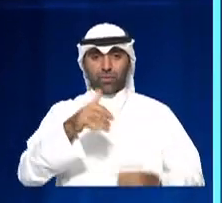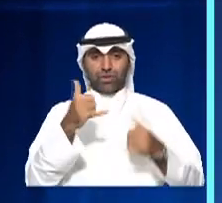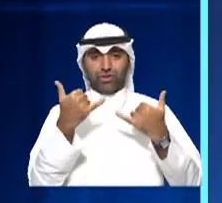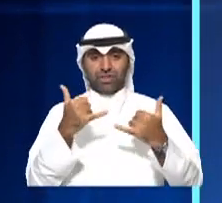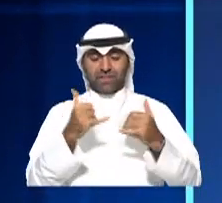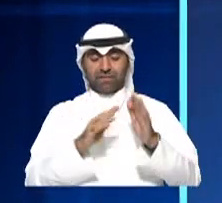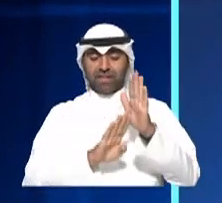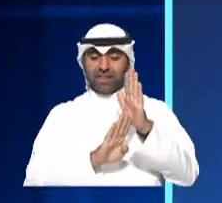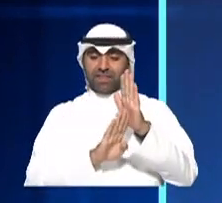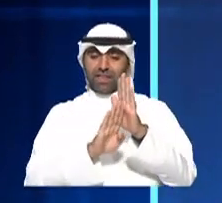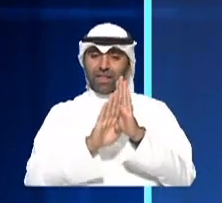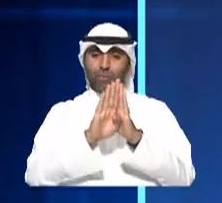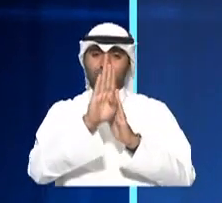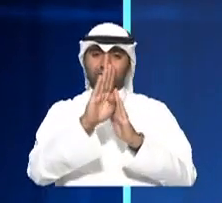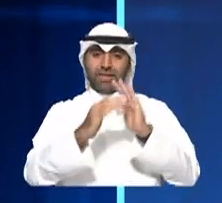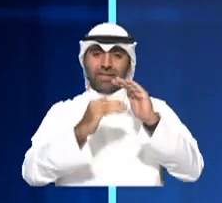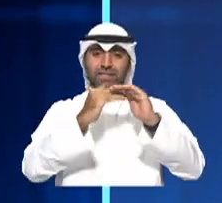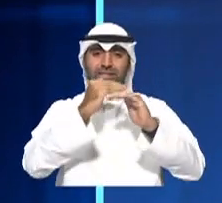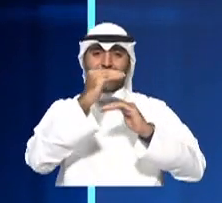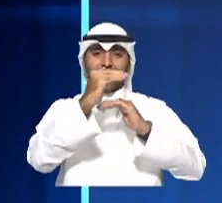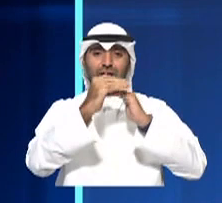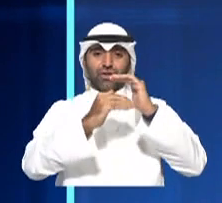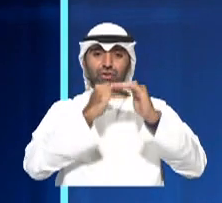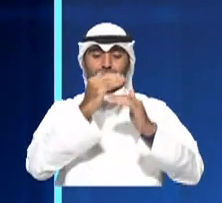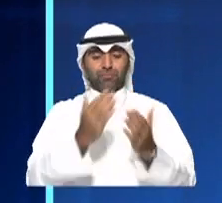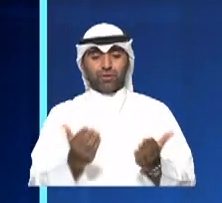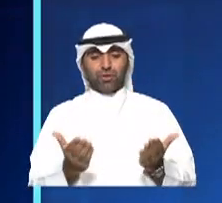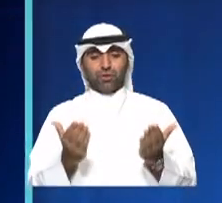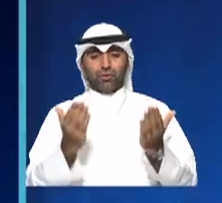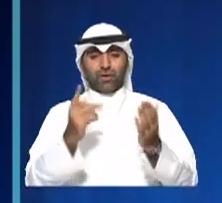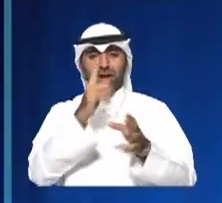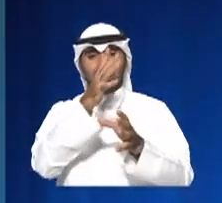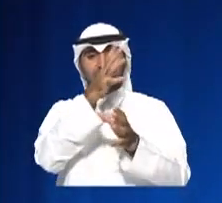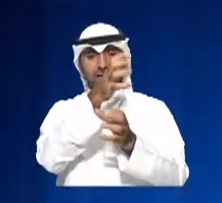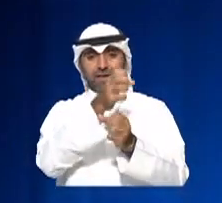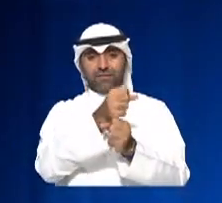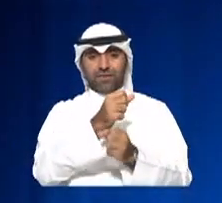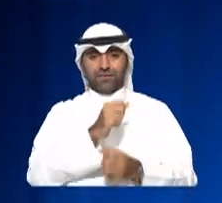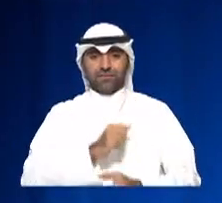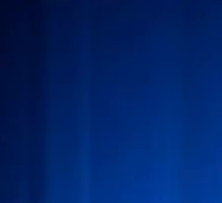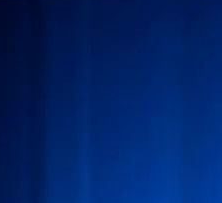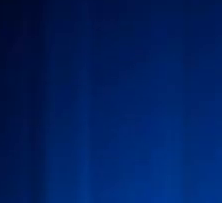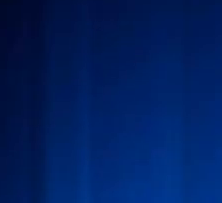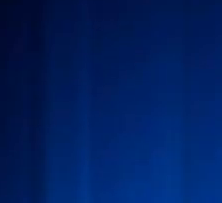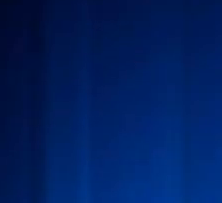الشقيق كل التقدم والرفعة والازدهار في قيادته الحكيمة.